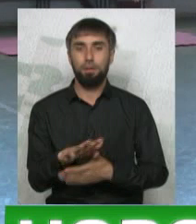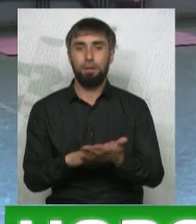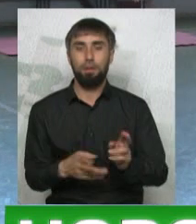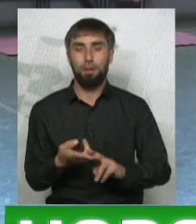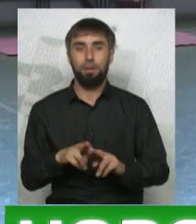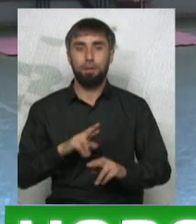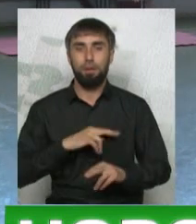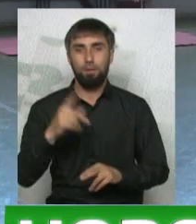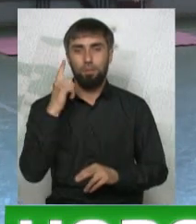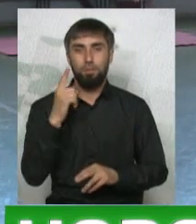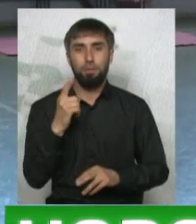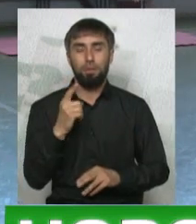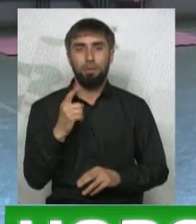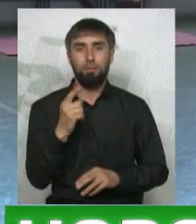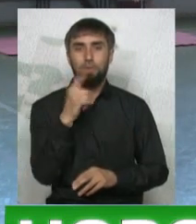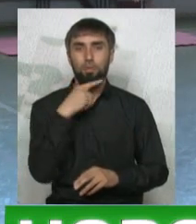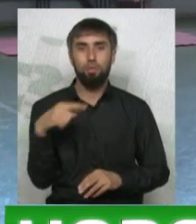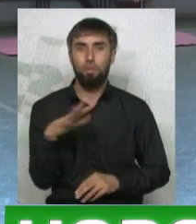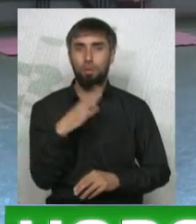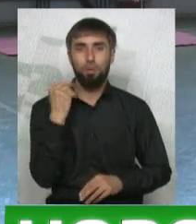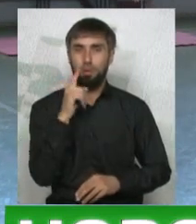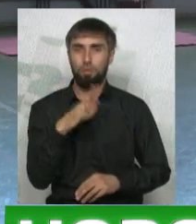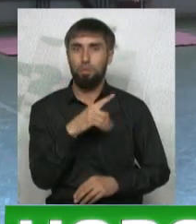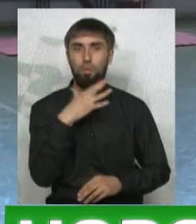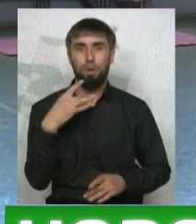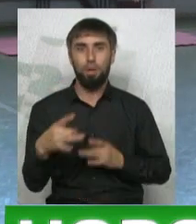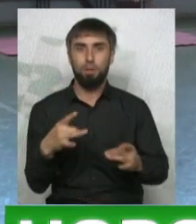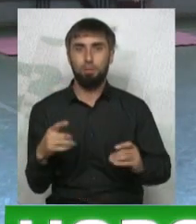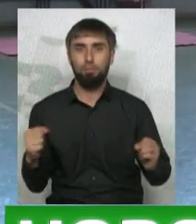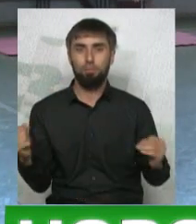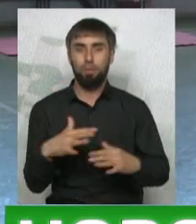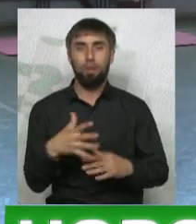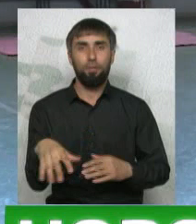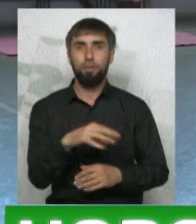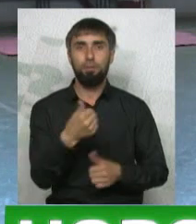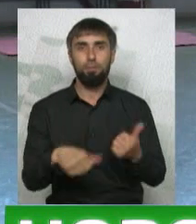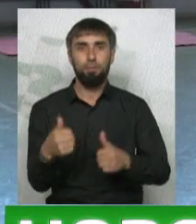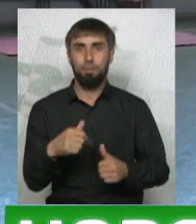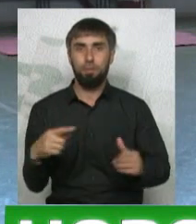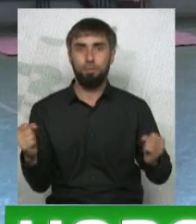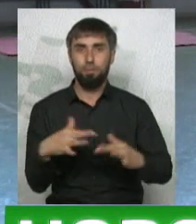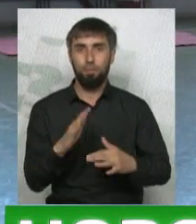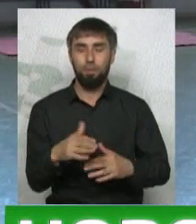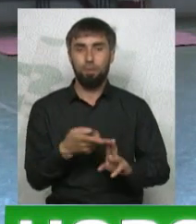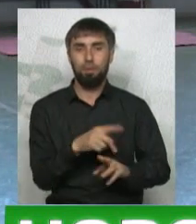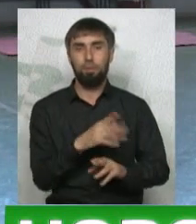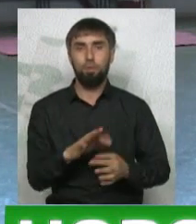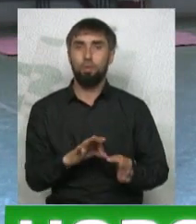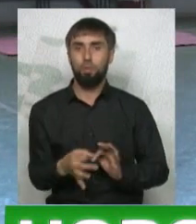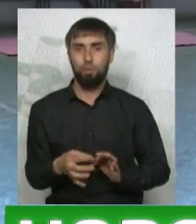я думаю, вряд ли легче будет на России. Там много регионов, все первые номера, там тоже надо